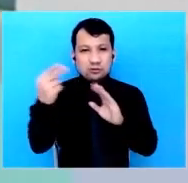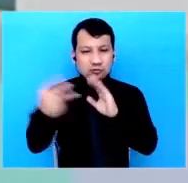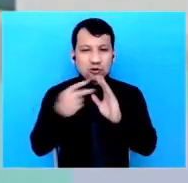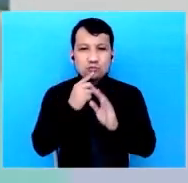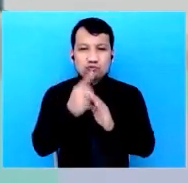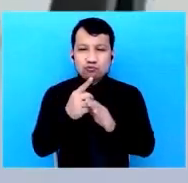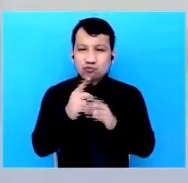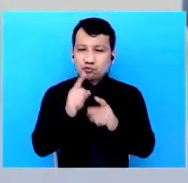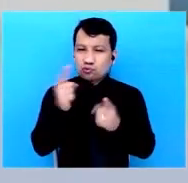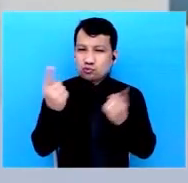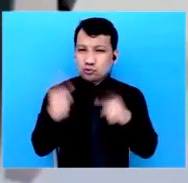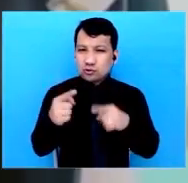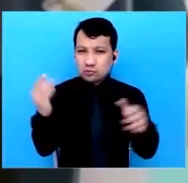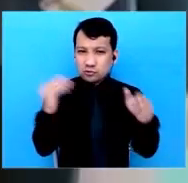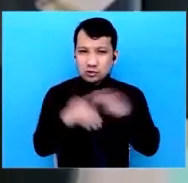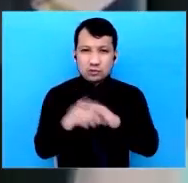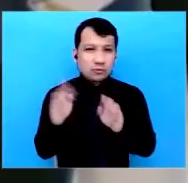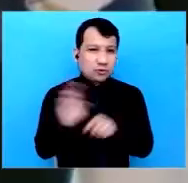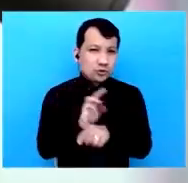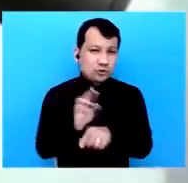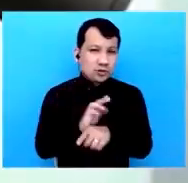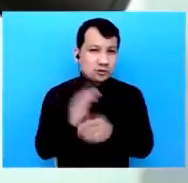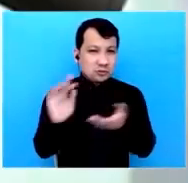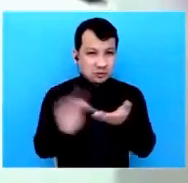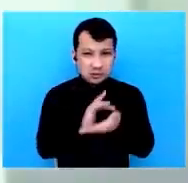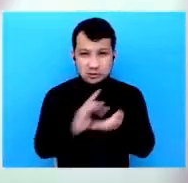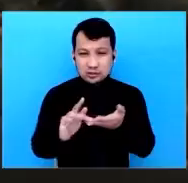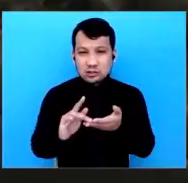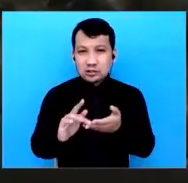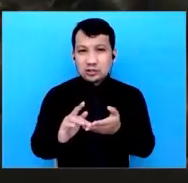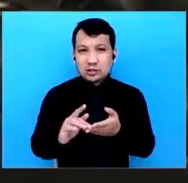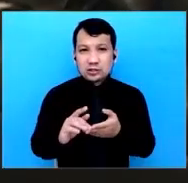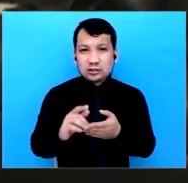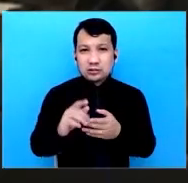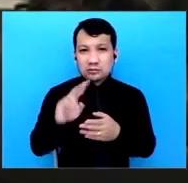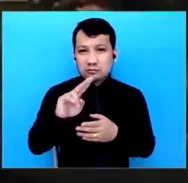maaring pasukin gamit ang isang gadget gaya ng VR headset.